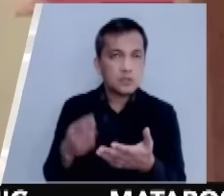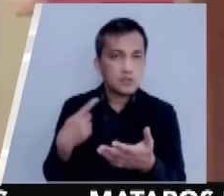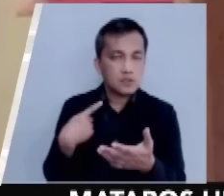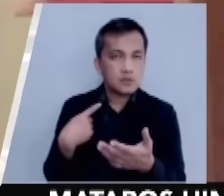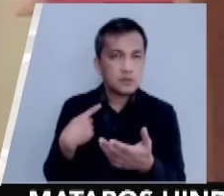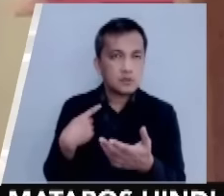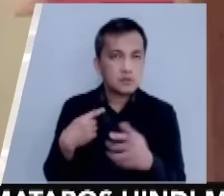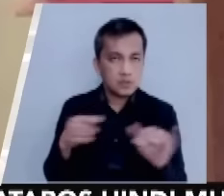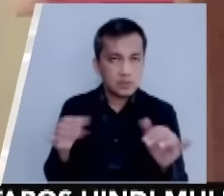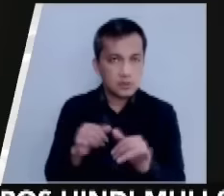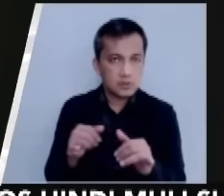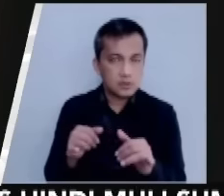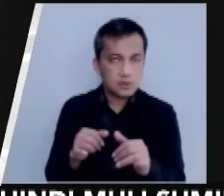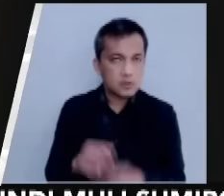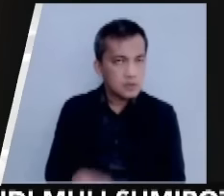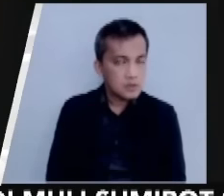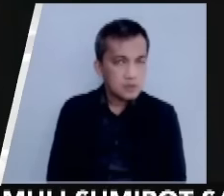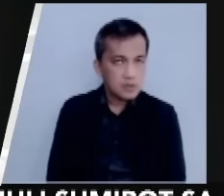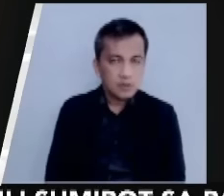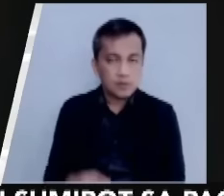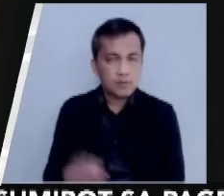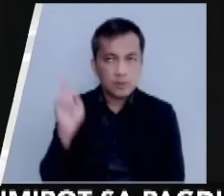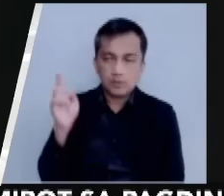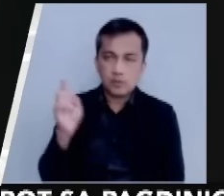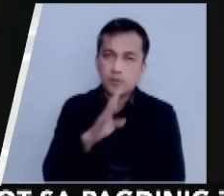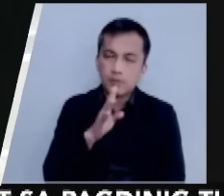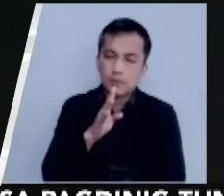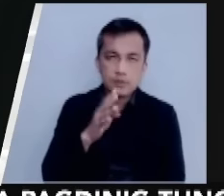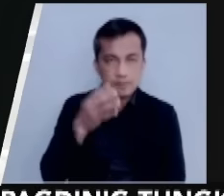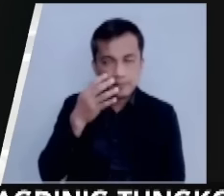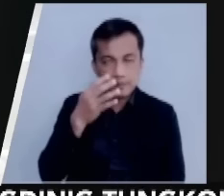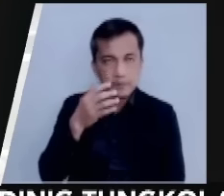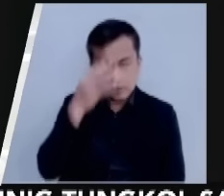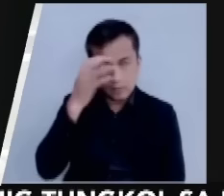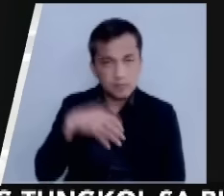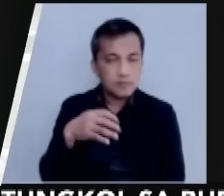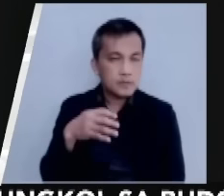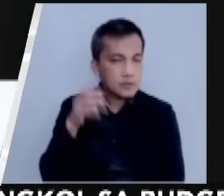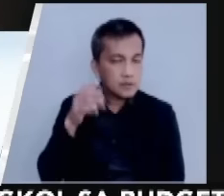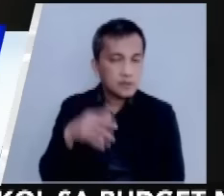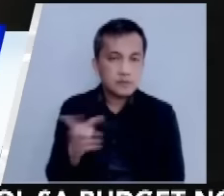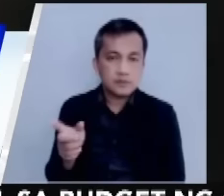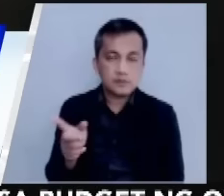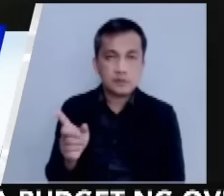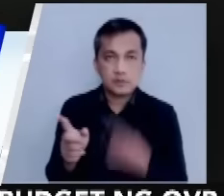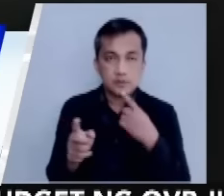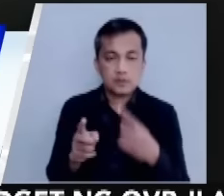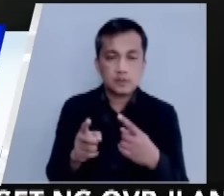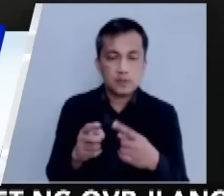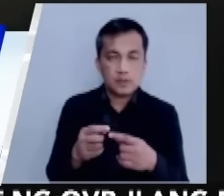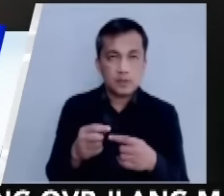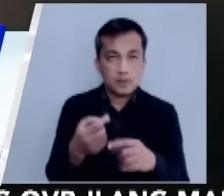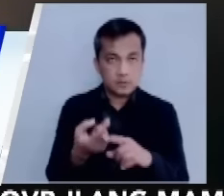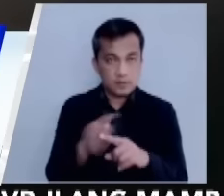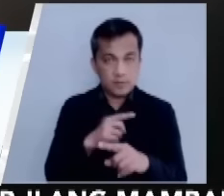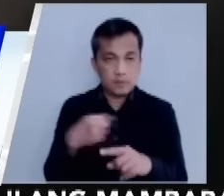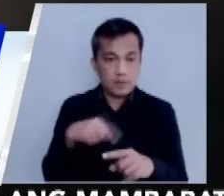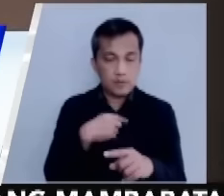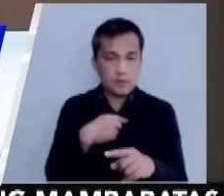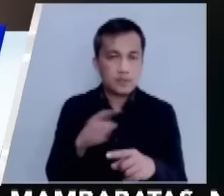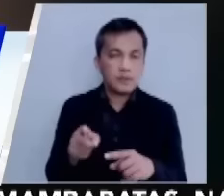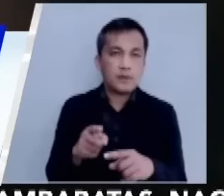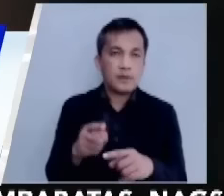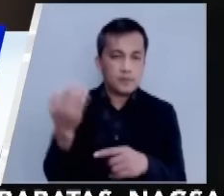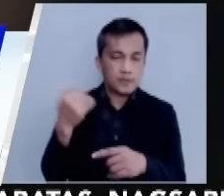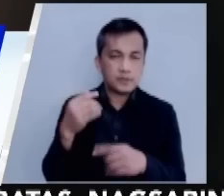an enforced disappearance. We do not know, except that, you know, based on also on past experience, this is a state